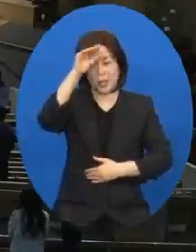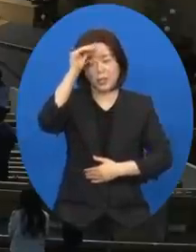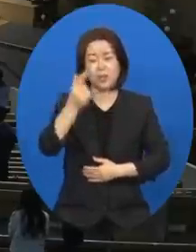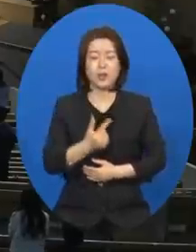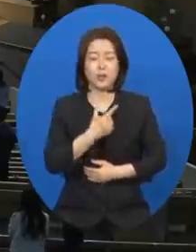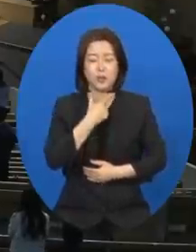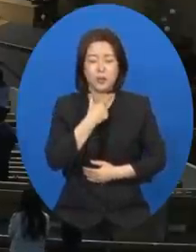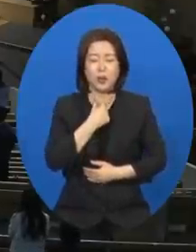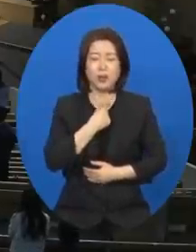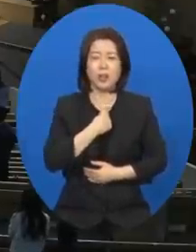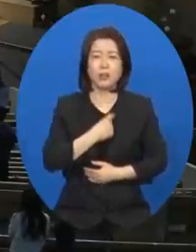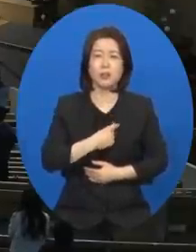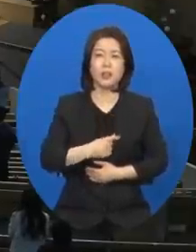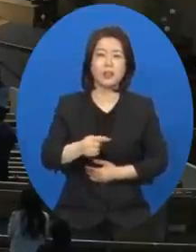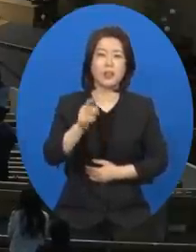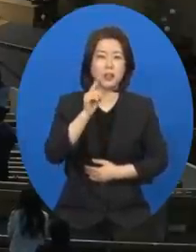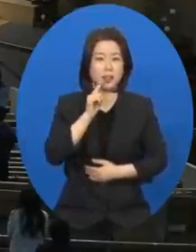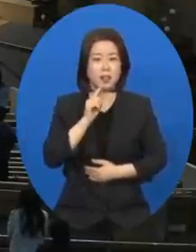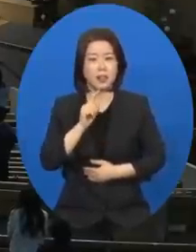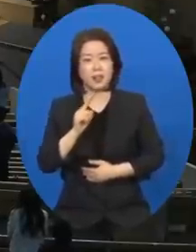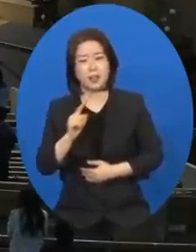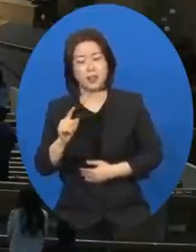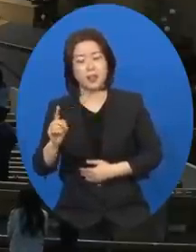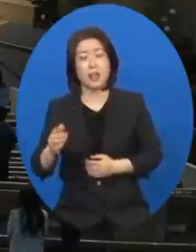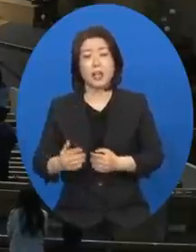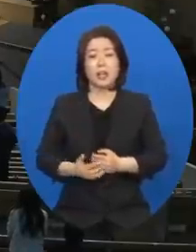닮기 원함이라.